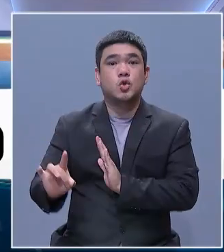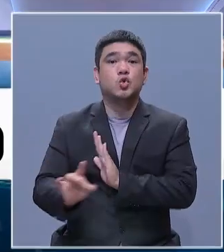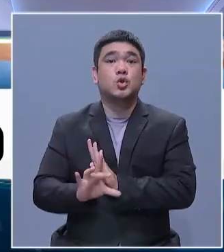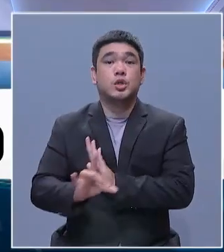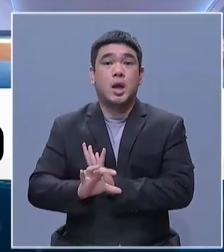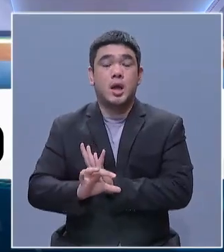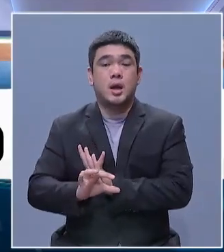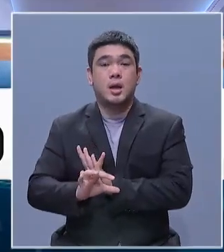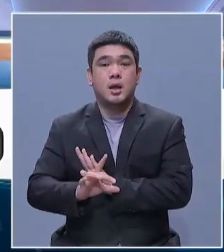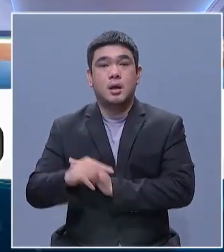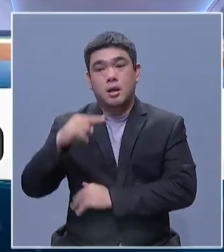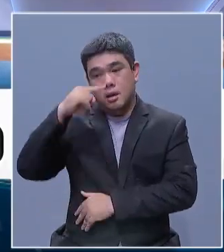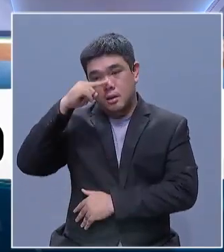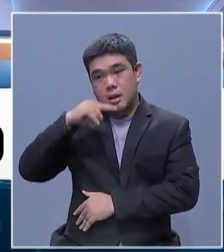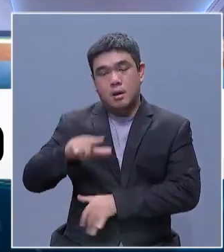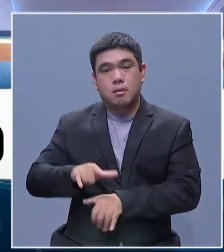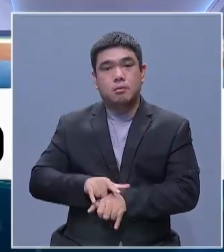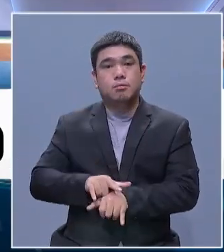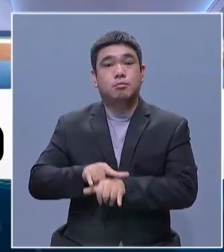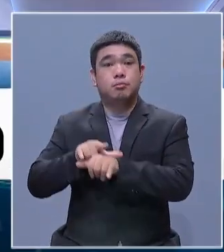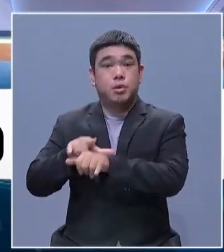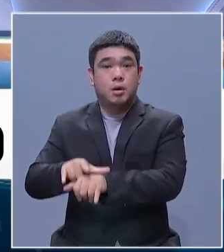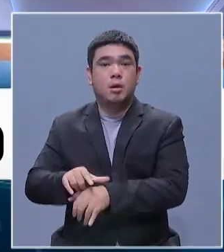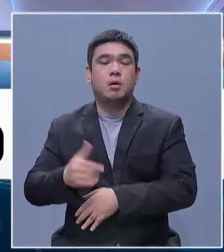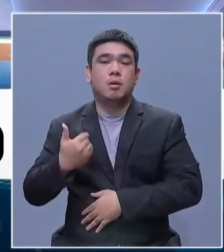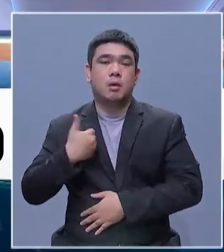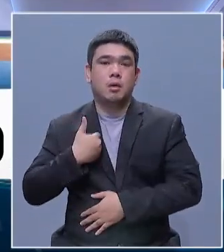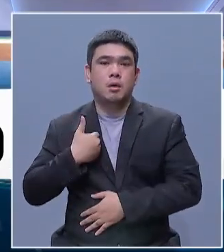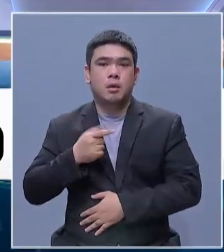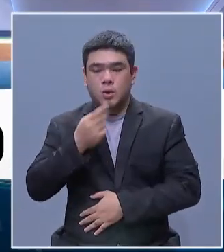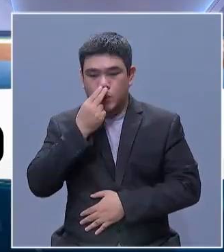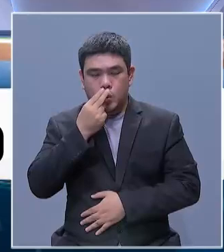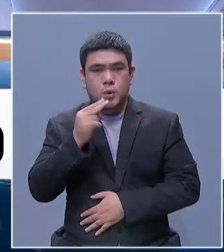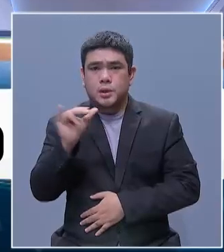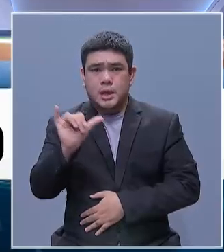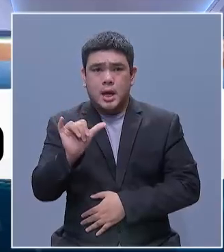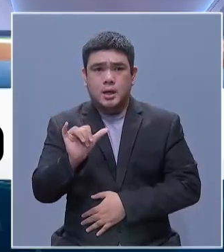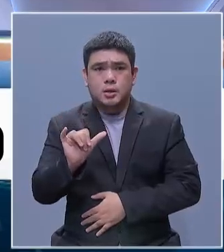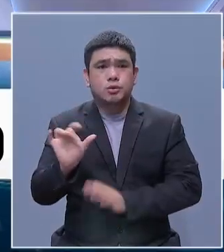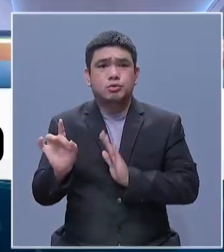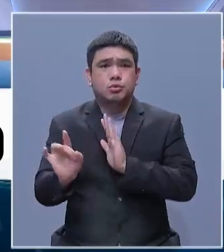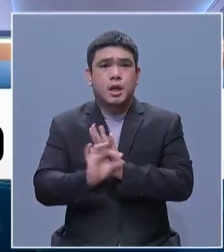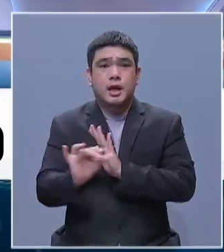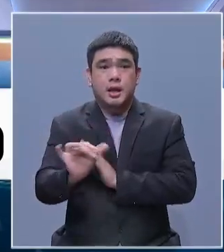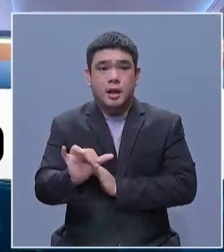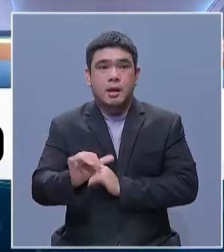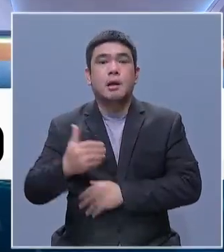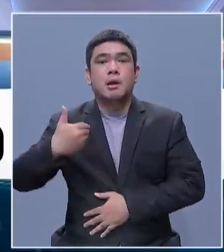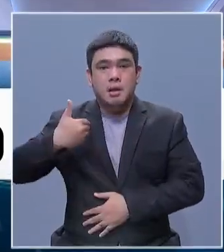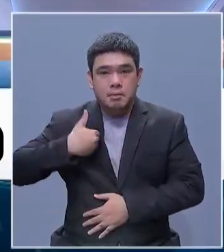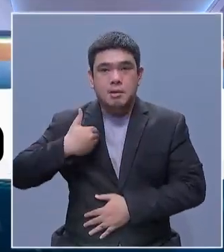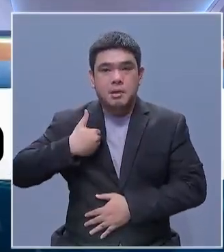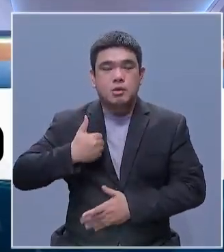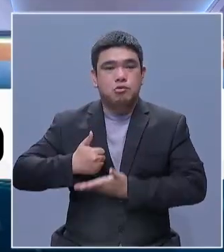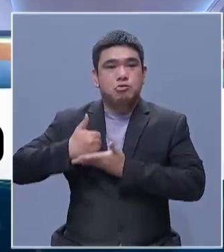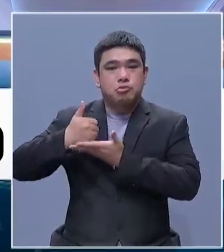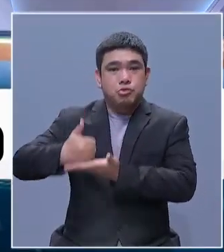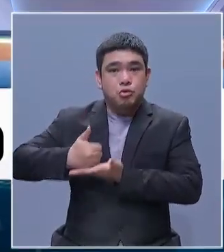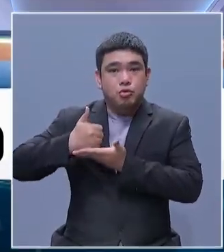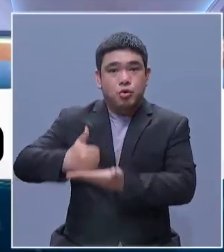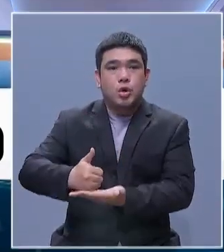กลับมาแต่ปรากฏว่าก็มีข้อมูลใหม่ท่านนายกบอกว่ายังไม่ใช่เที่ยวบินสุดท้ายนะยังคงมีความช่วยเหลืออย่